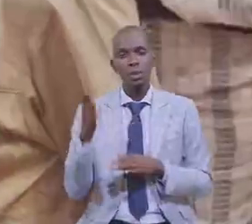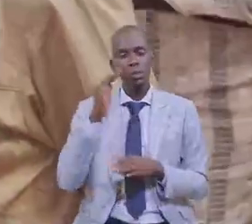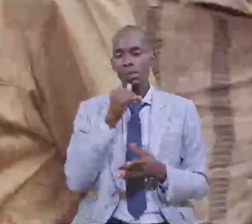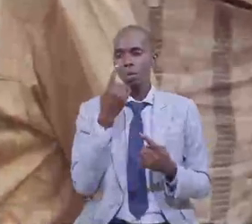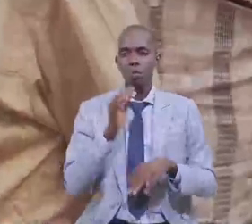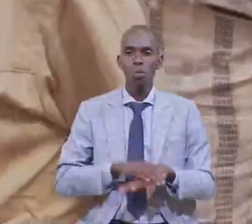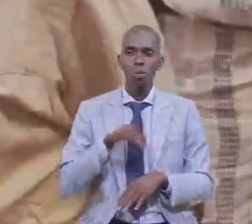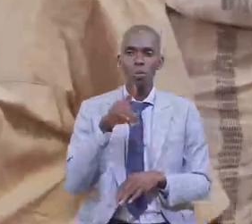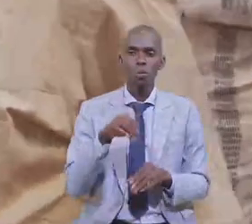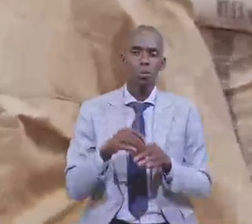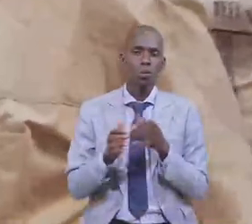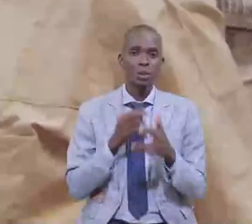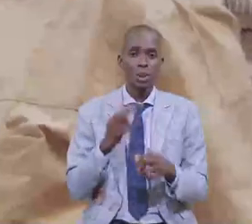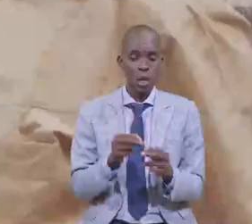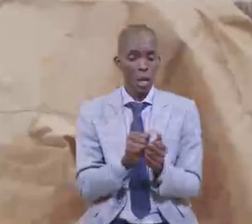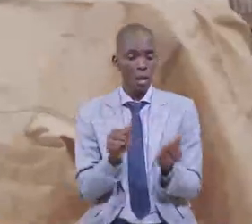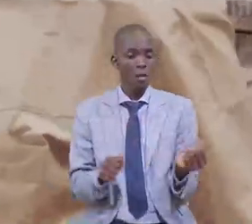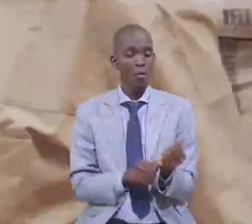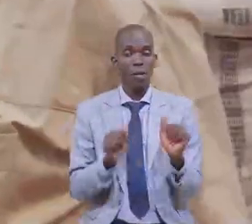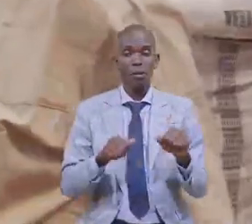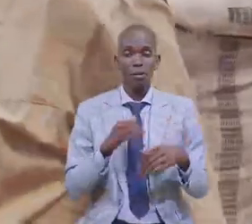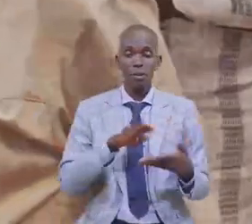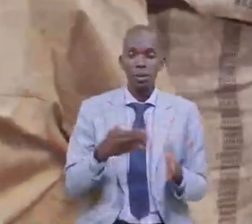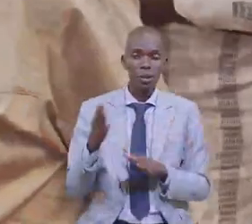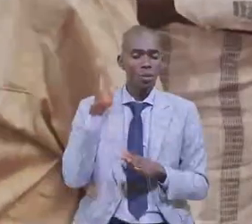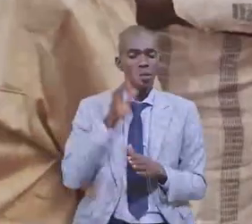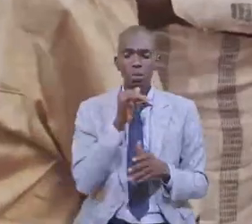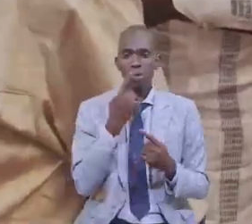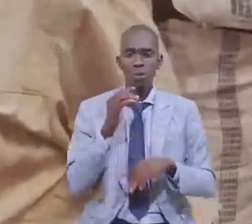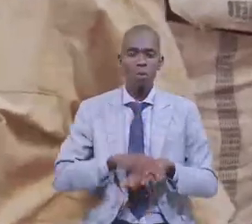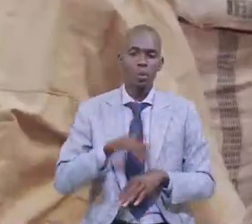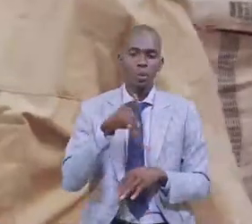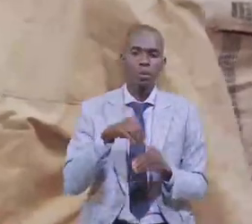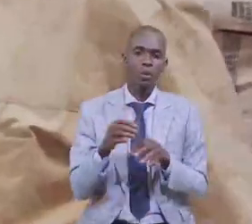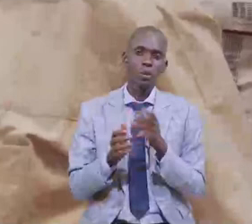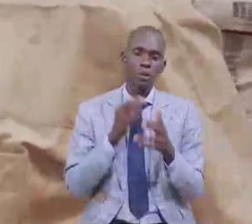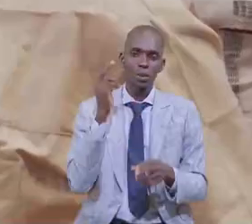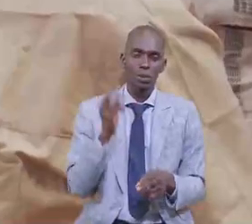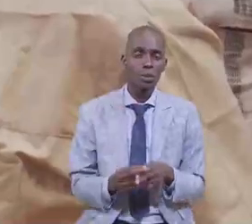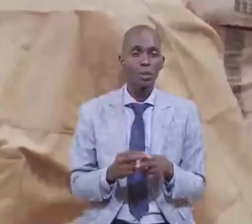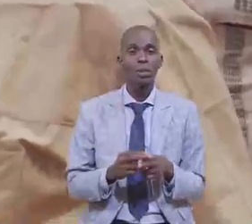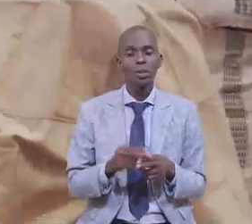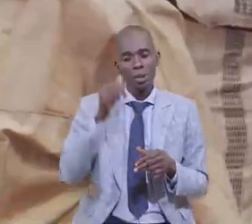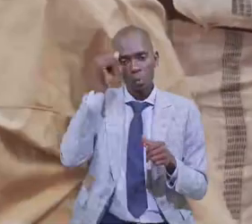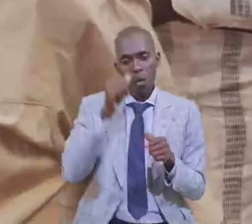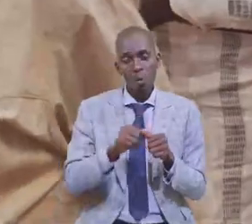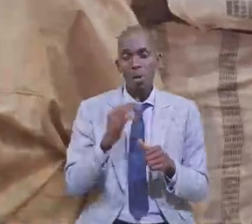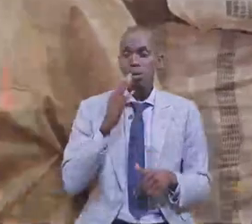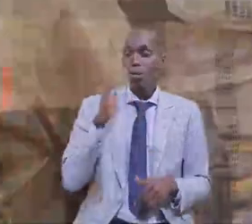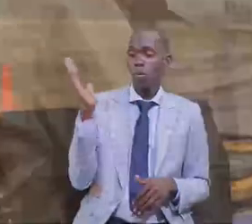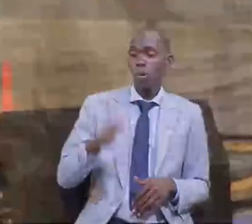va passer par-dessus vous. La mort évitable va passer par-dessus vous. Mais rappelez-vous,